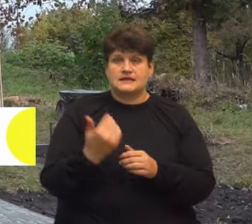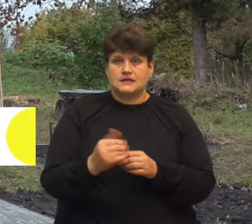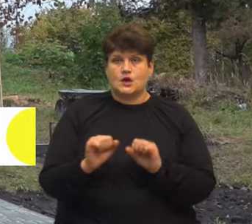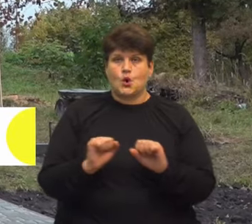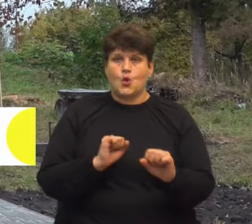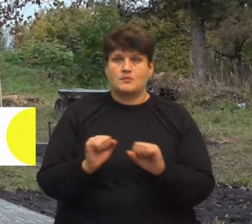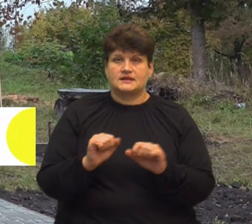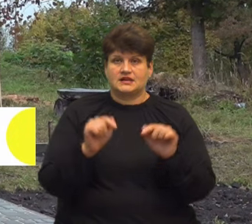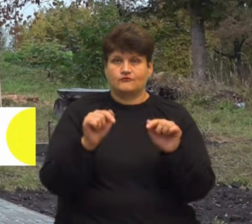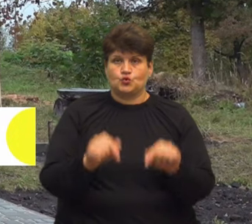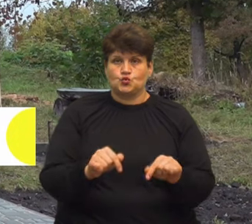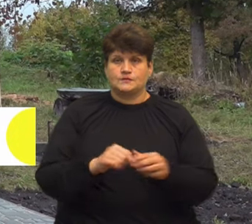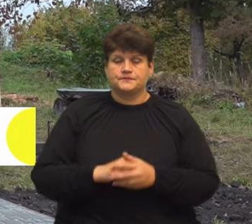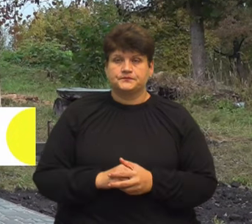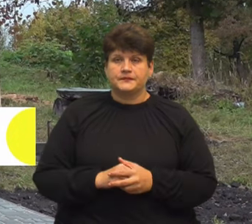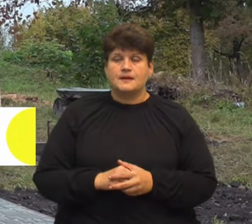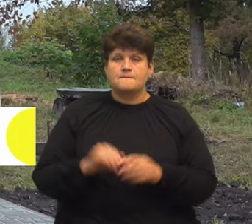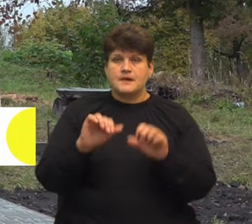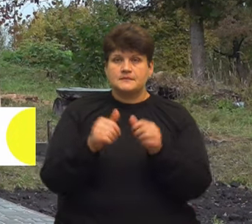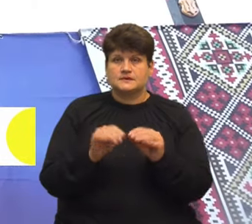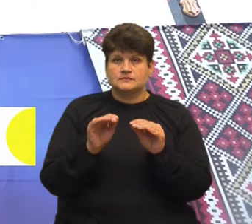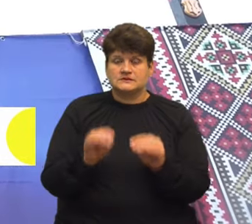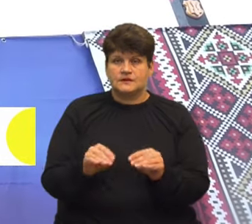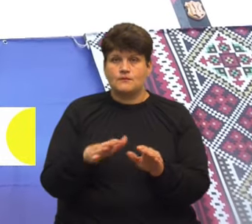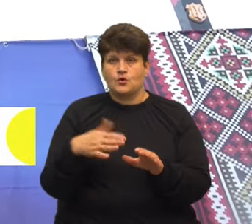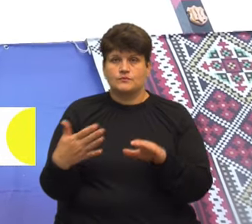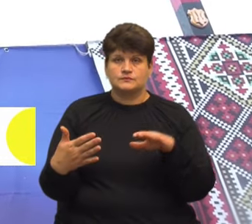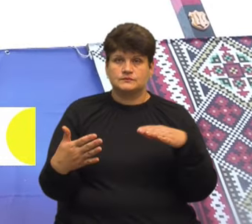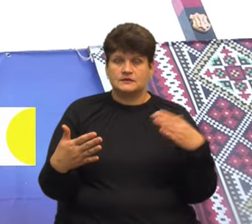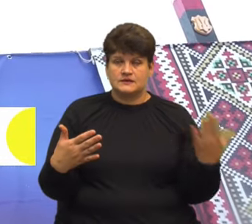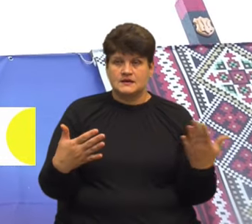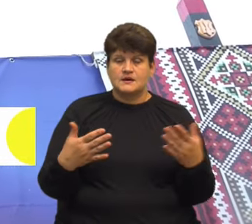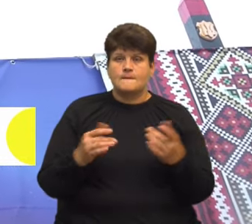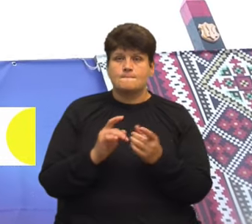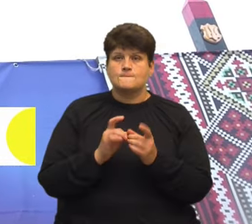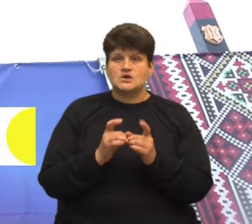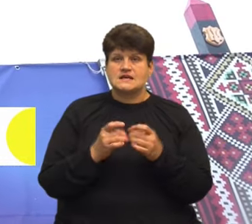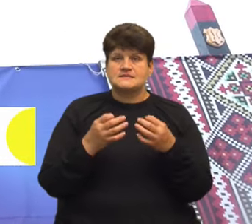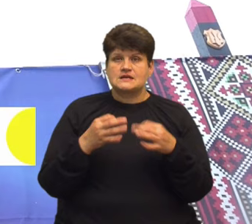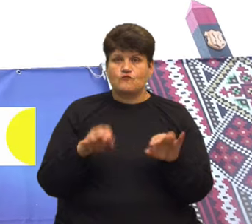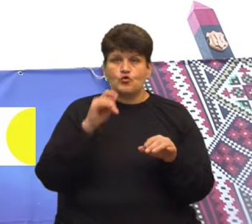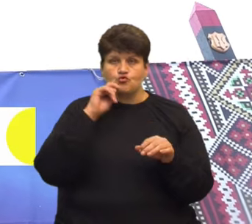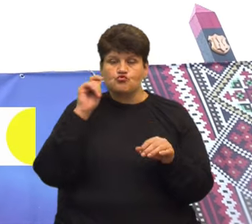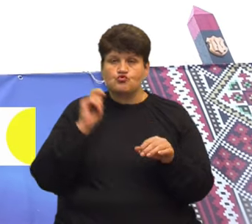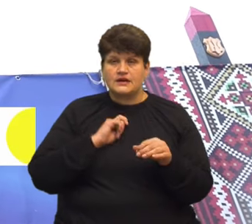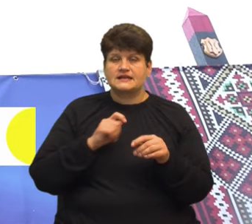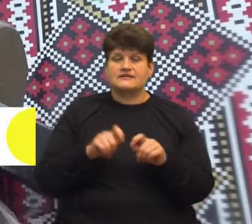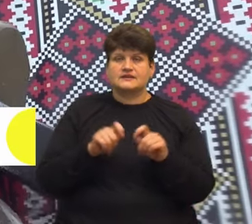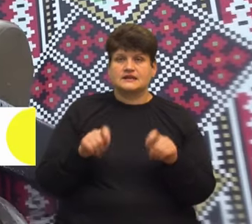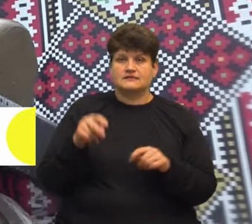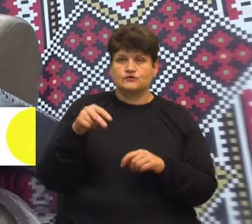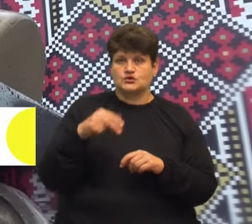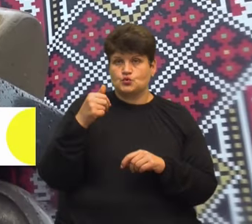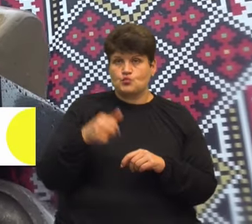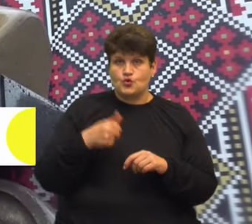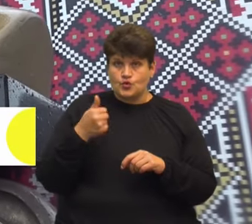Пам'ятники Степану Бандері та Роману Шухевичу встановили по обидва боки від монумента борцям за волю України, який відкрили у 2000 році.